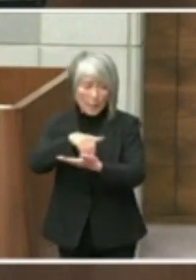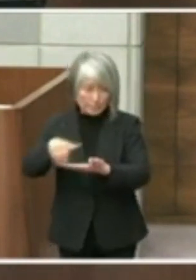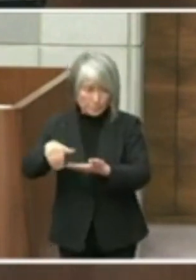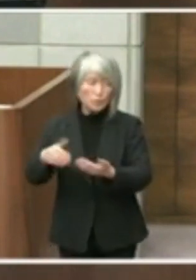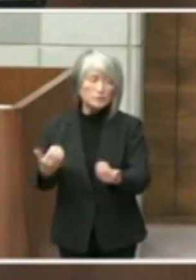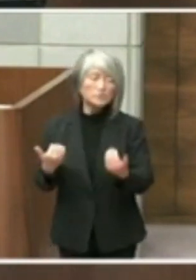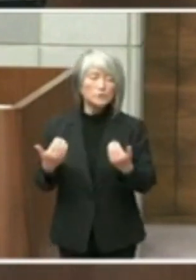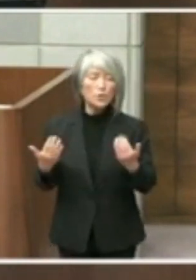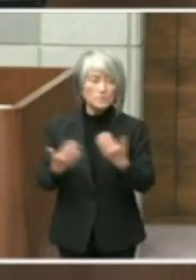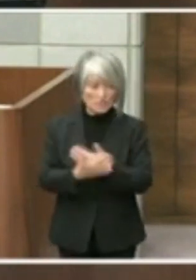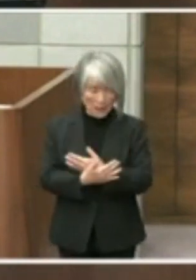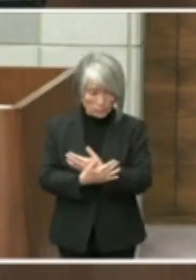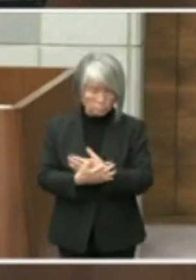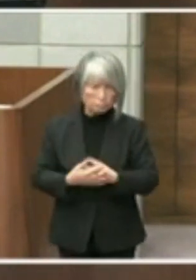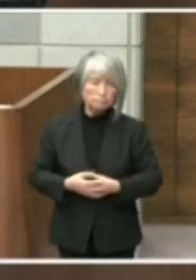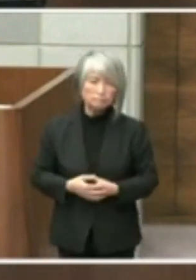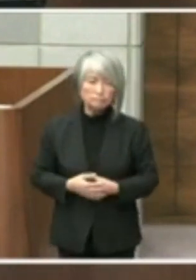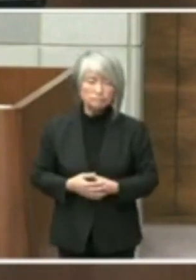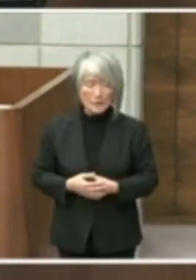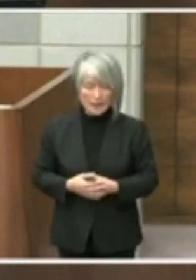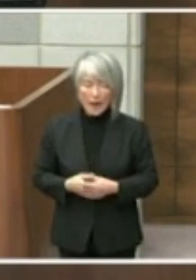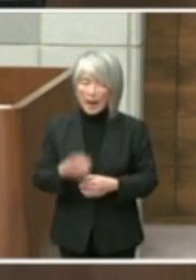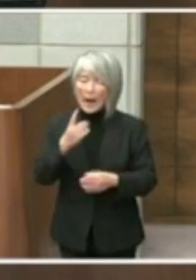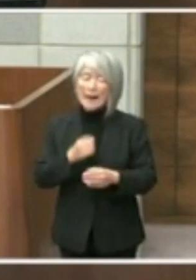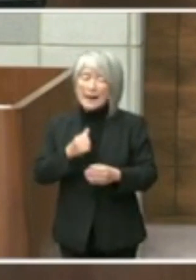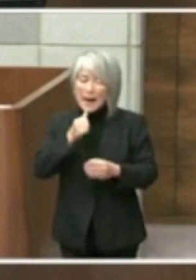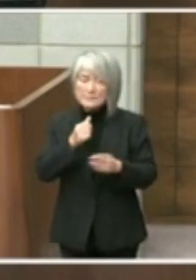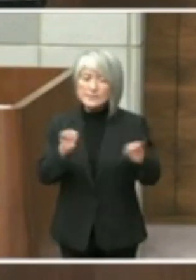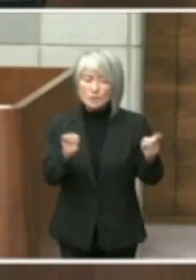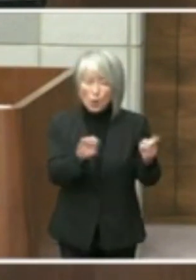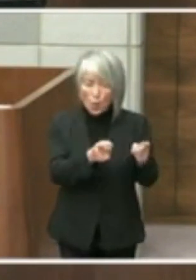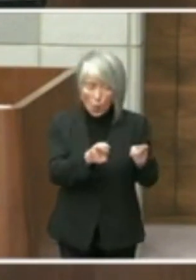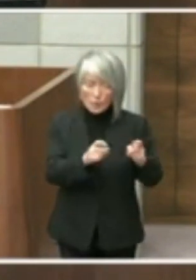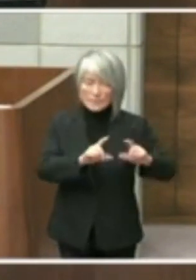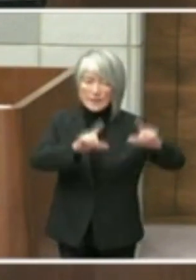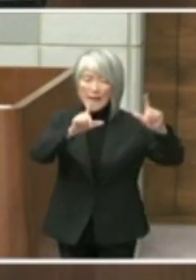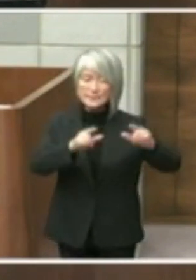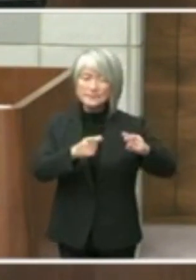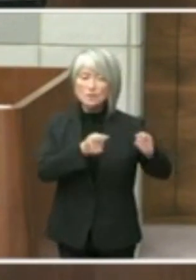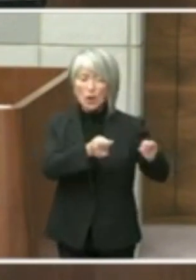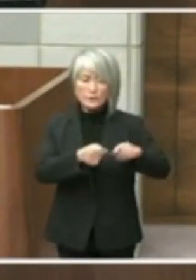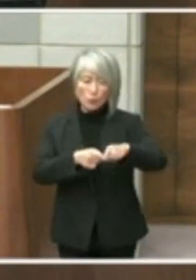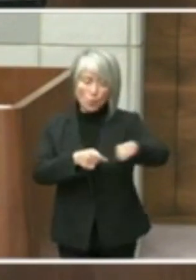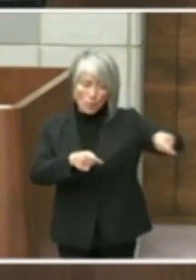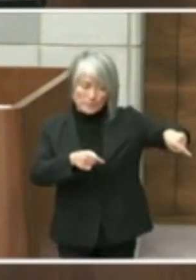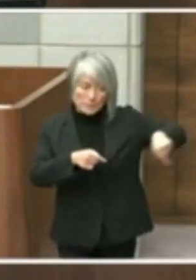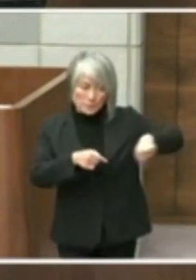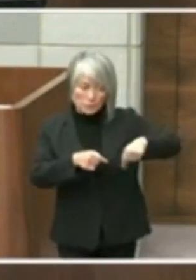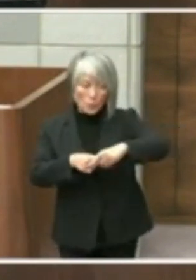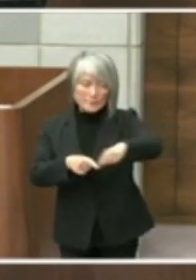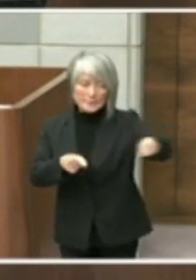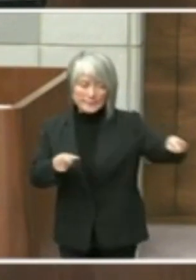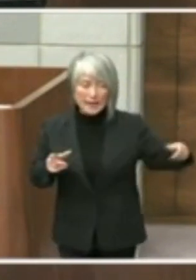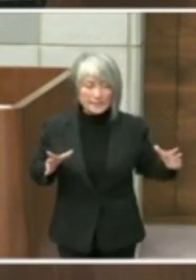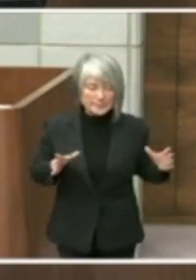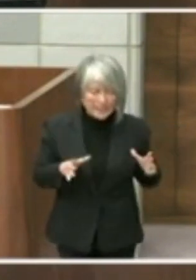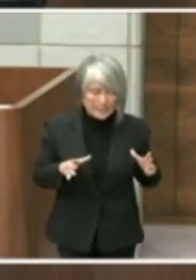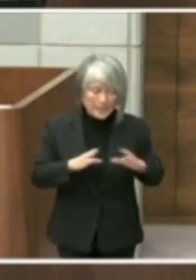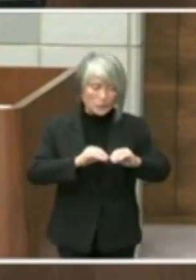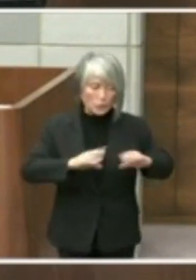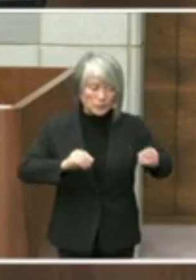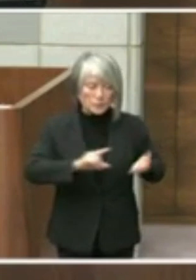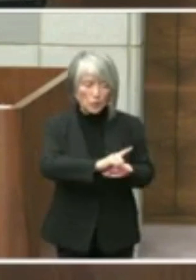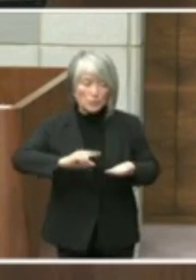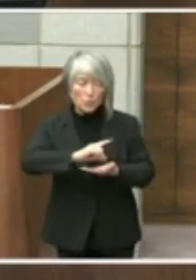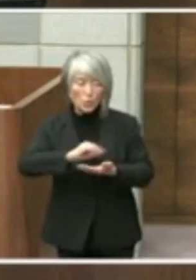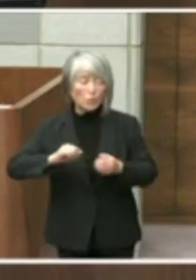ります。さらに明石港東外港地区との一体的な土地利用を見据える中、現